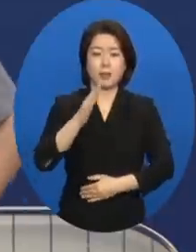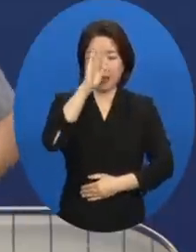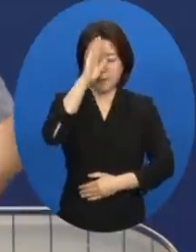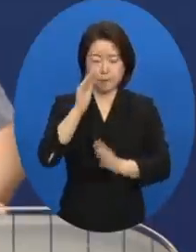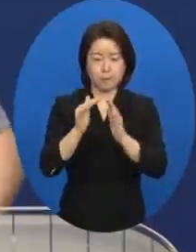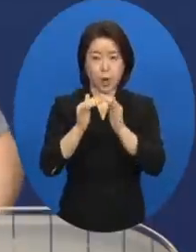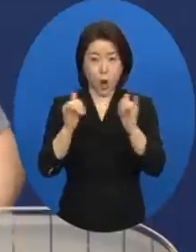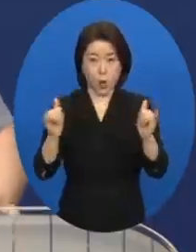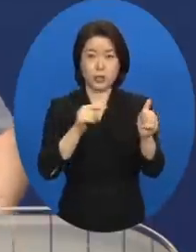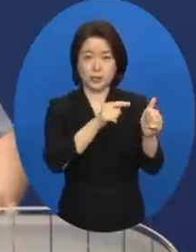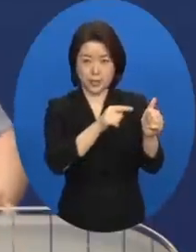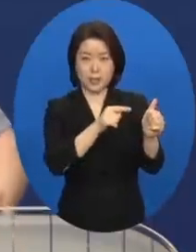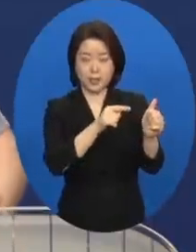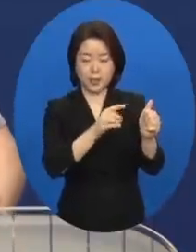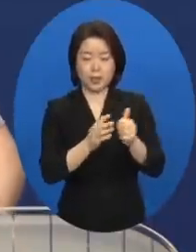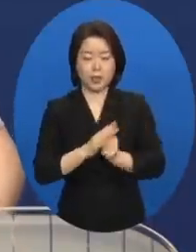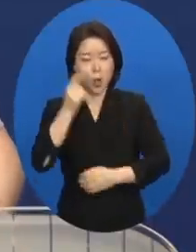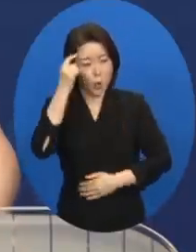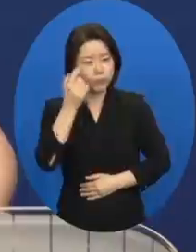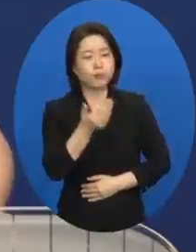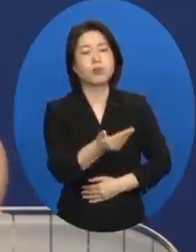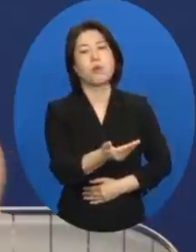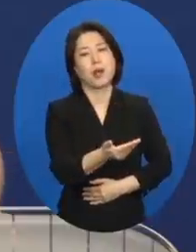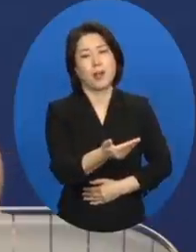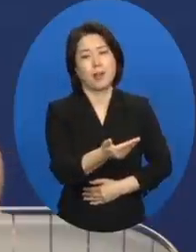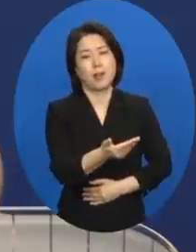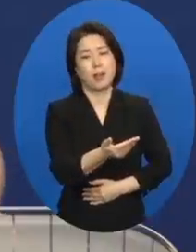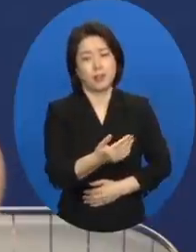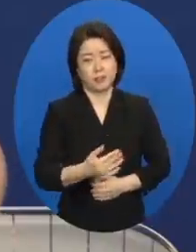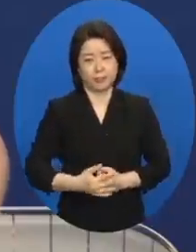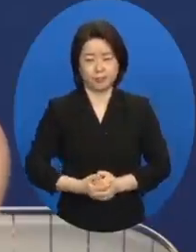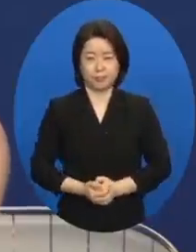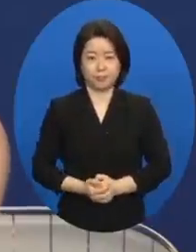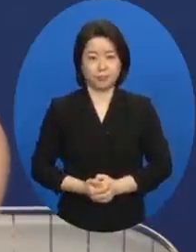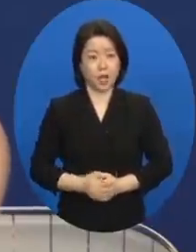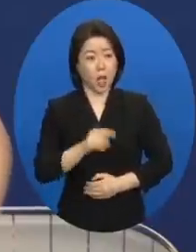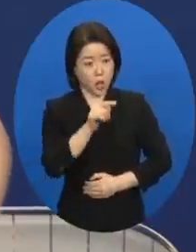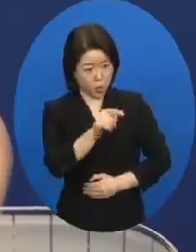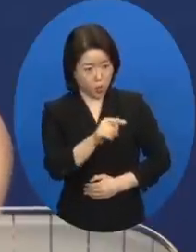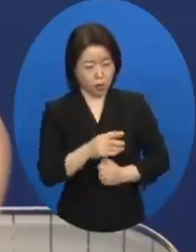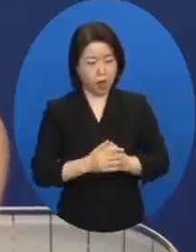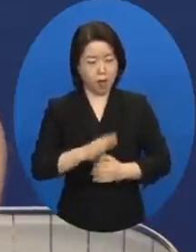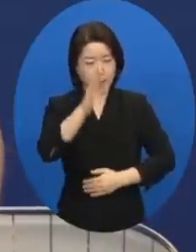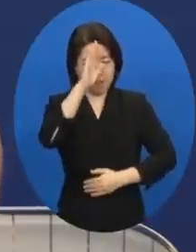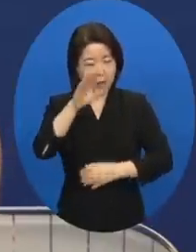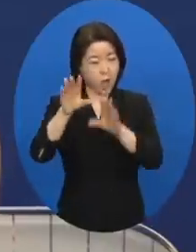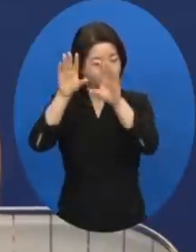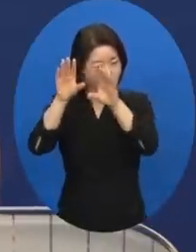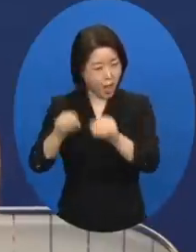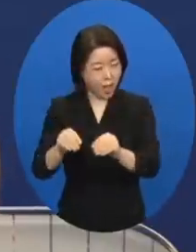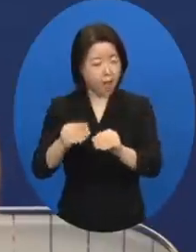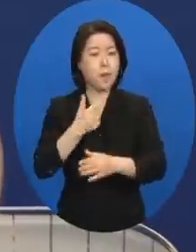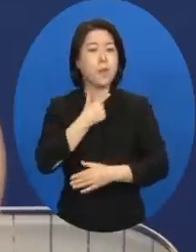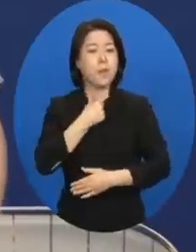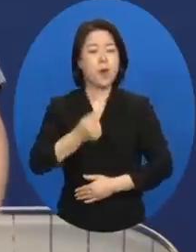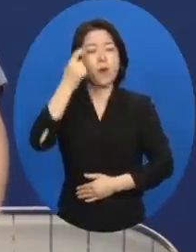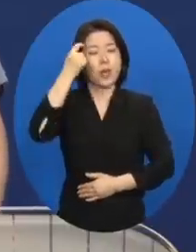병자에게 이렇게 물어보십니다. 내가 낫고자